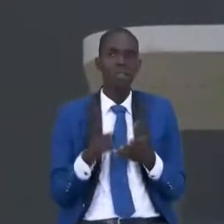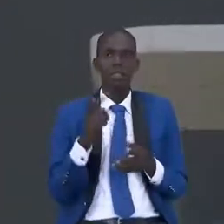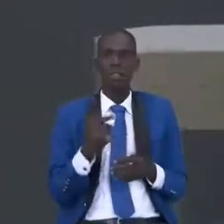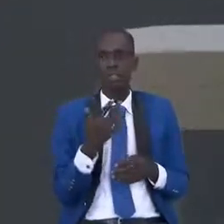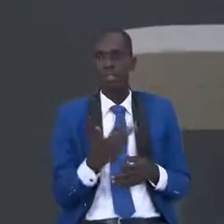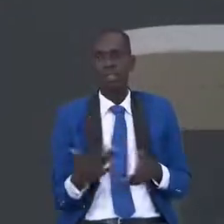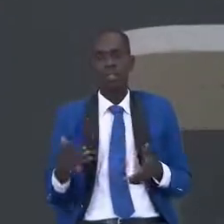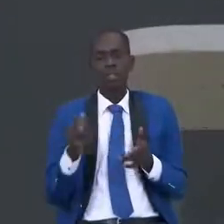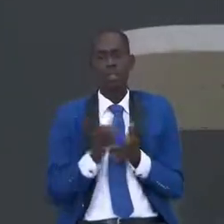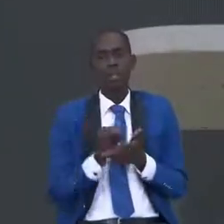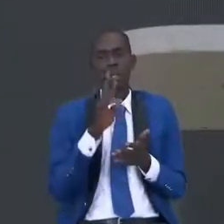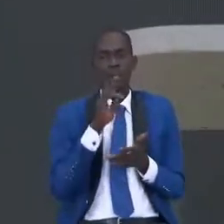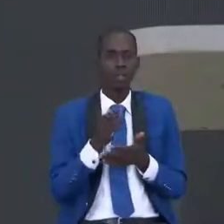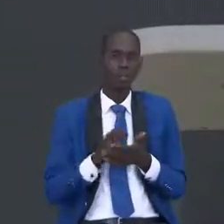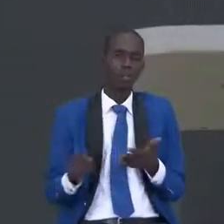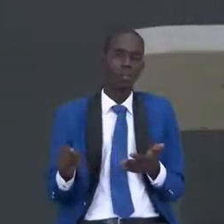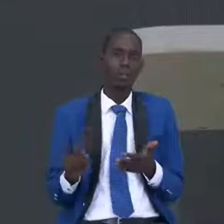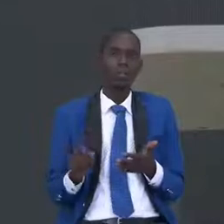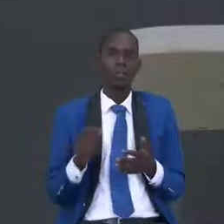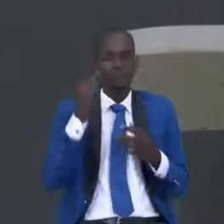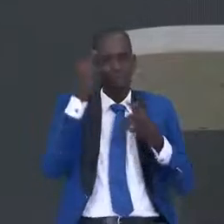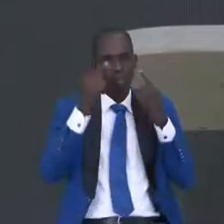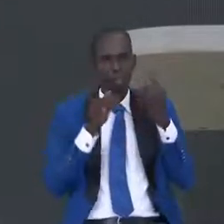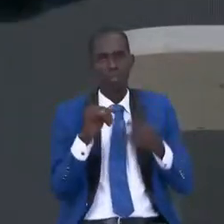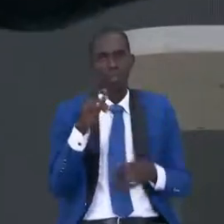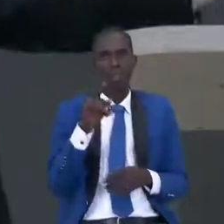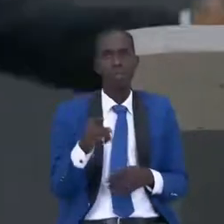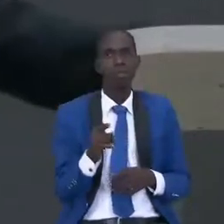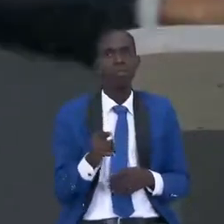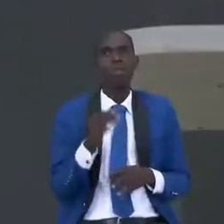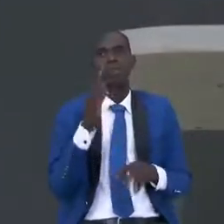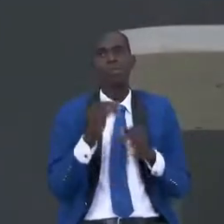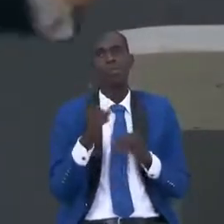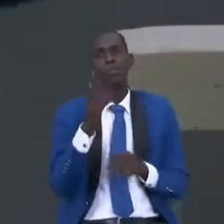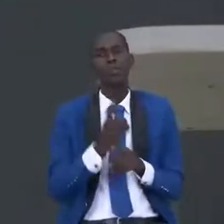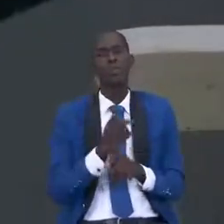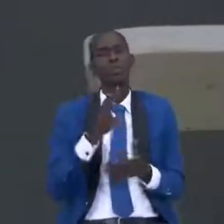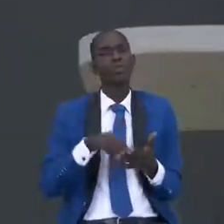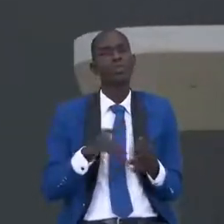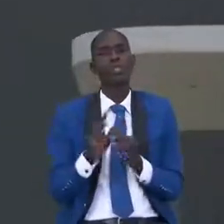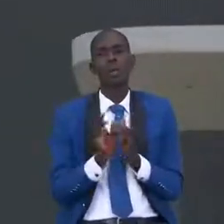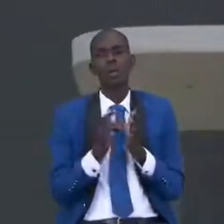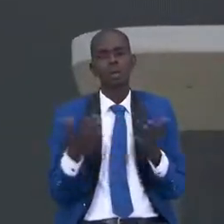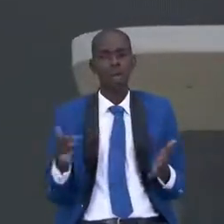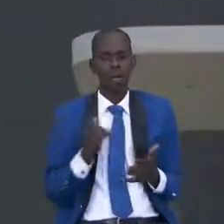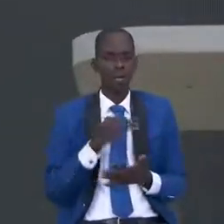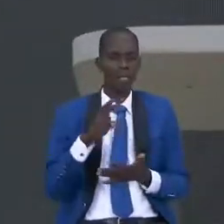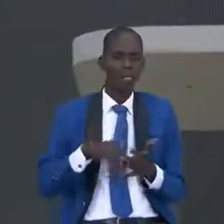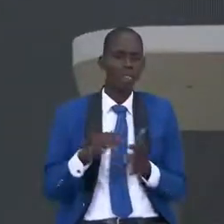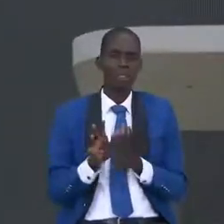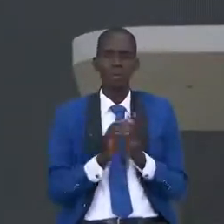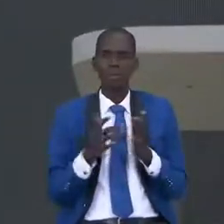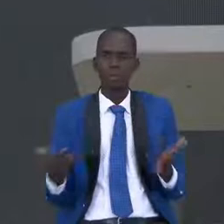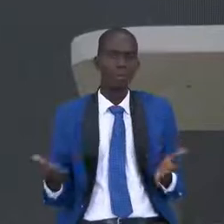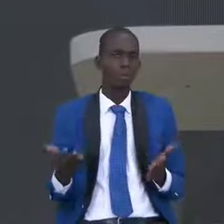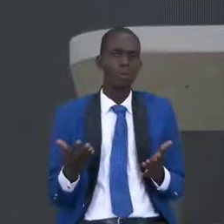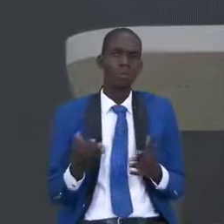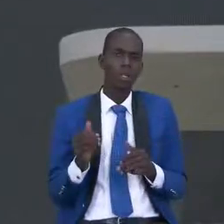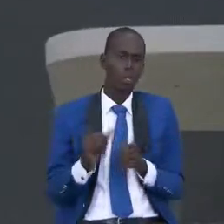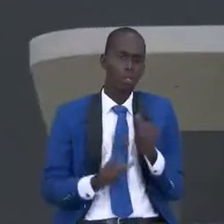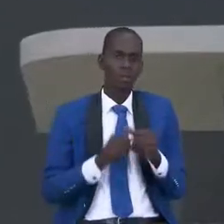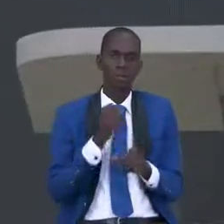Les choses qui sont écrites te concernant. Si tu lis la Bible seulement, oh, je lis la Bible entièrement chaque